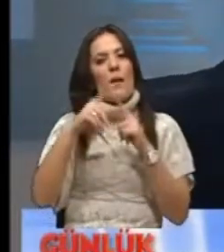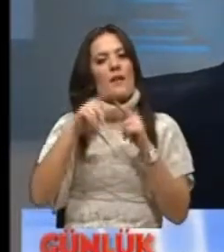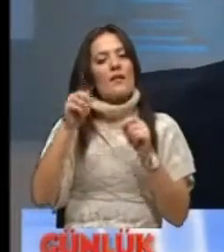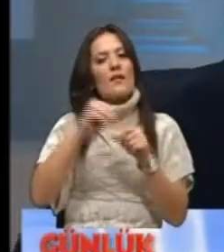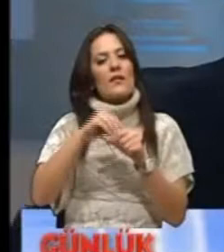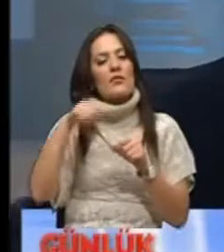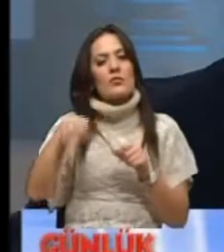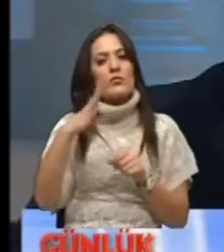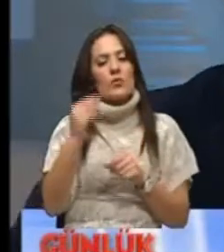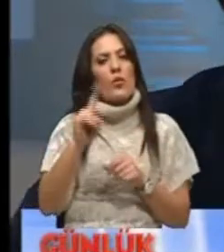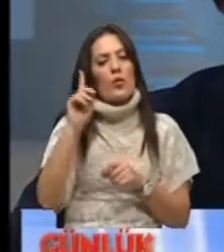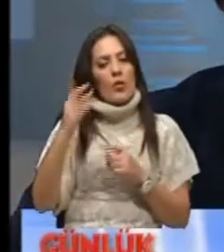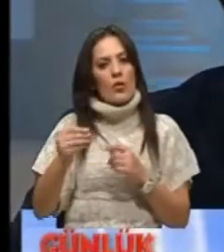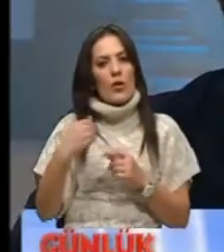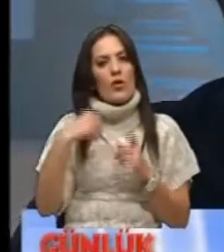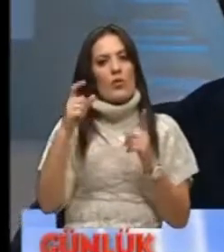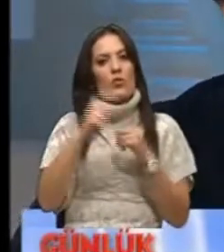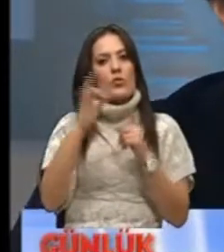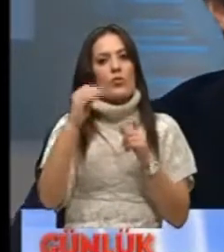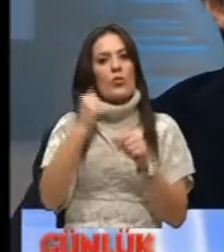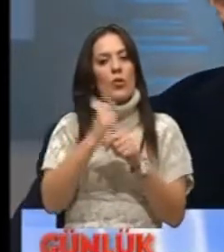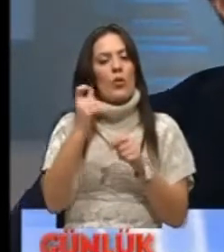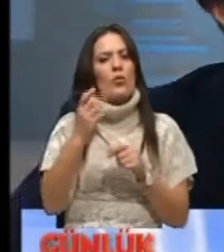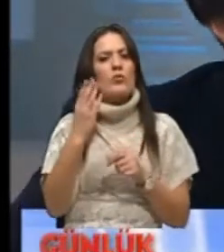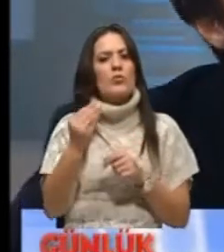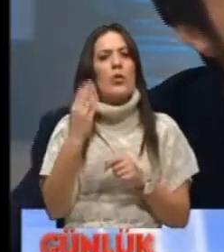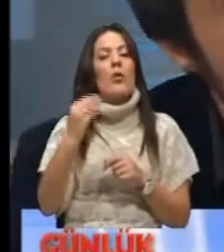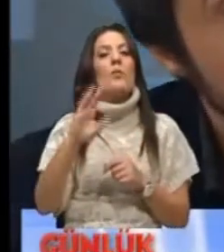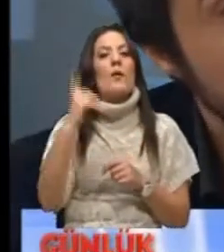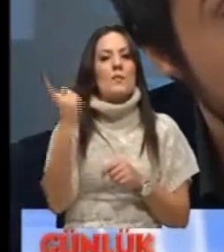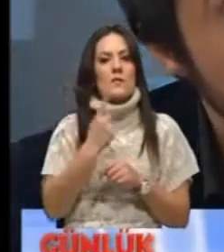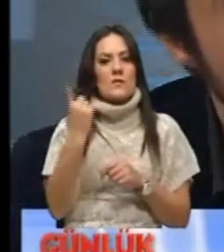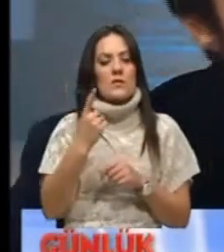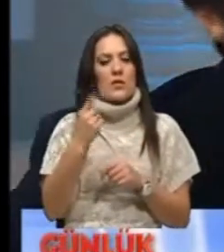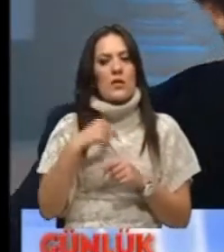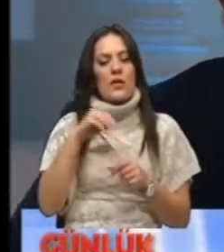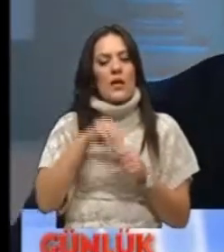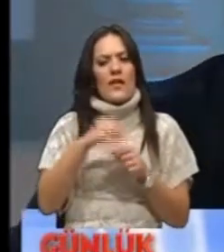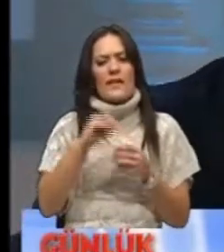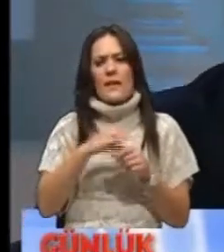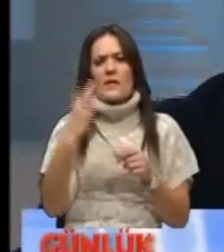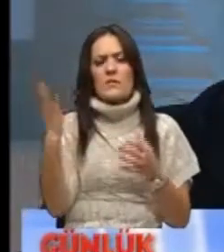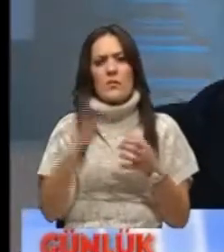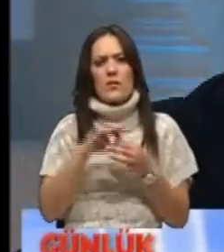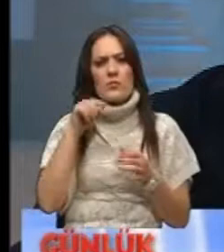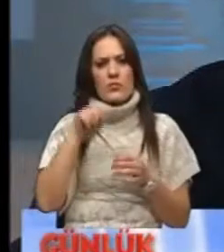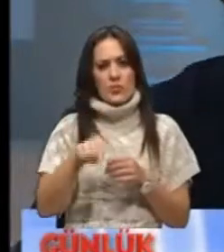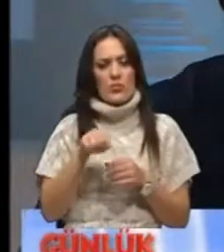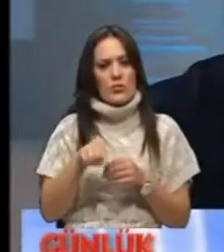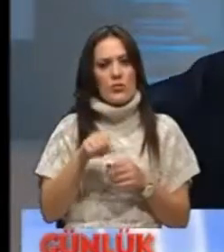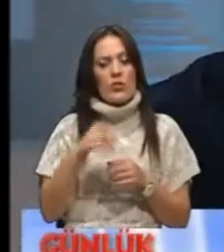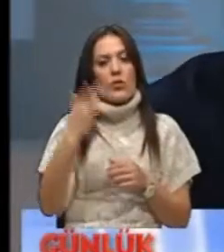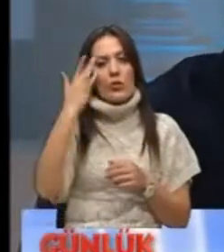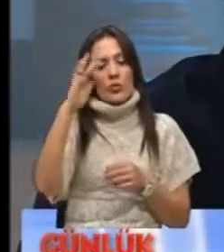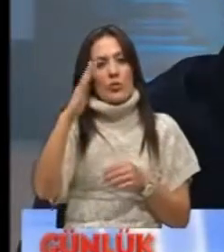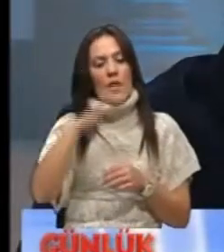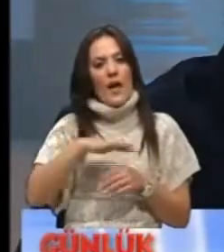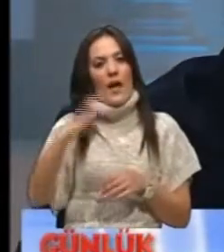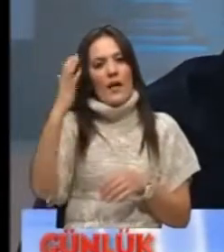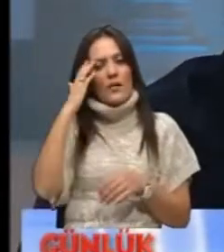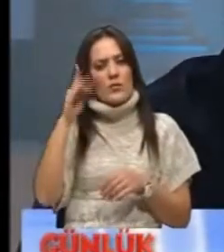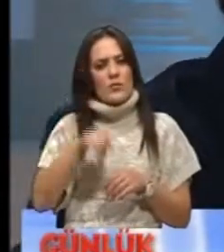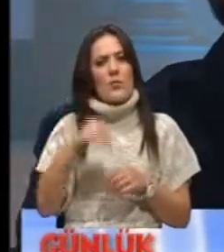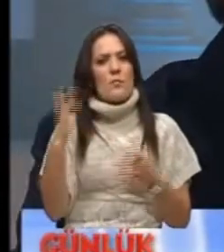bir şey, Doğu'da rastlamadığımız bir şey. Yeni yeni rastladığımız bir Nasıl şey. Nasıl bağlıyoruz onu kültürel altyapıya? Çünkü kültürel altyapıya